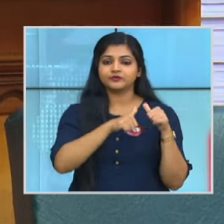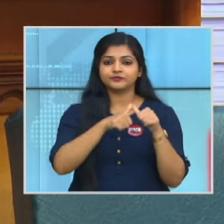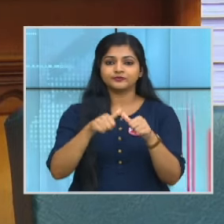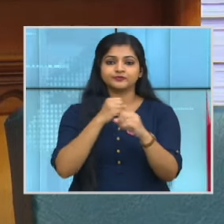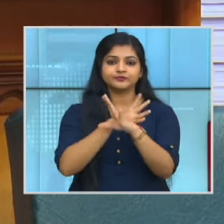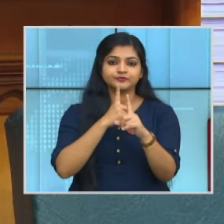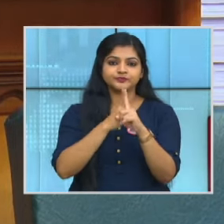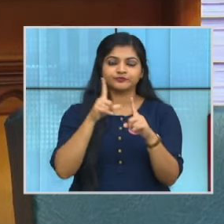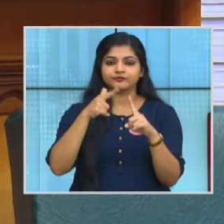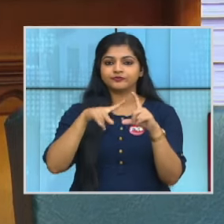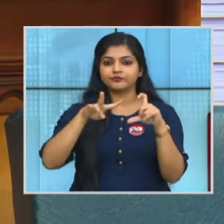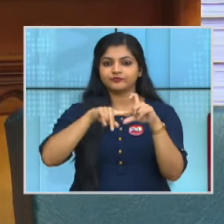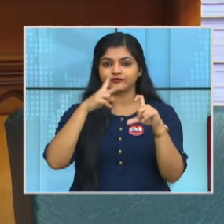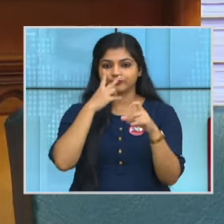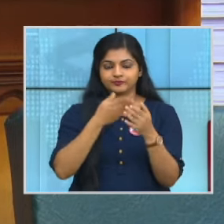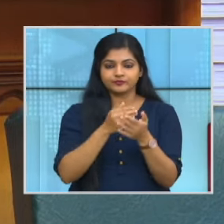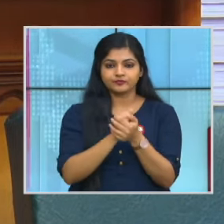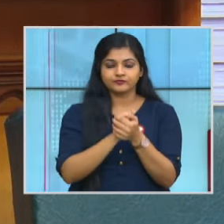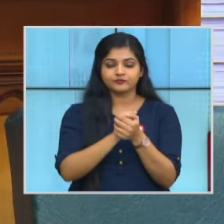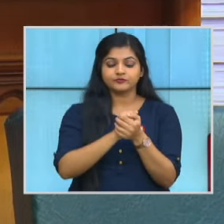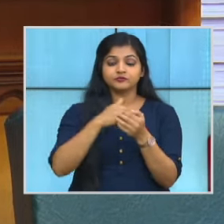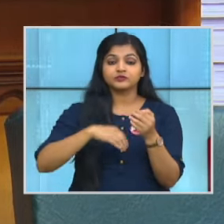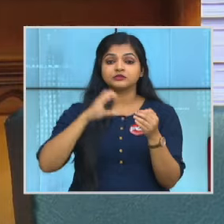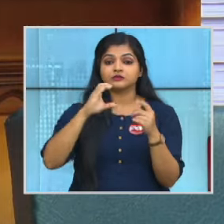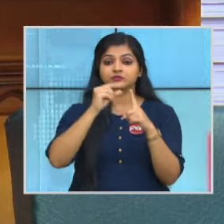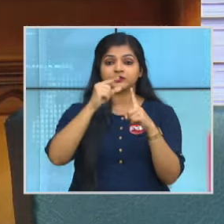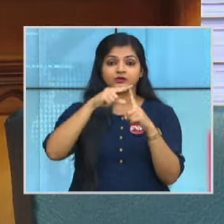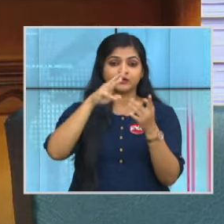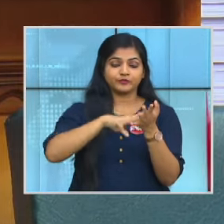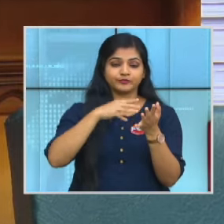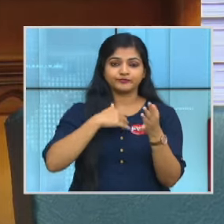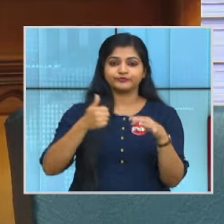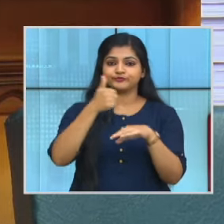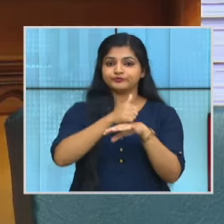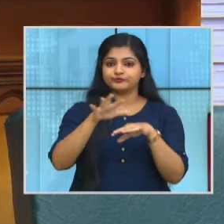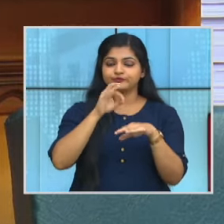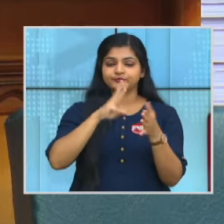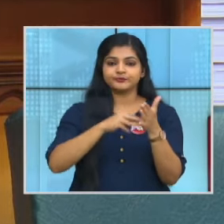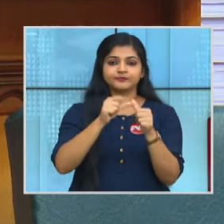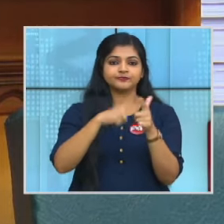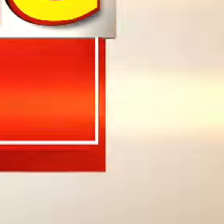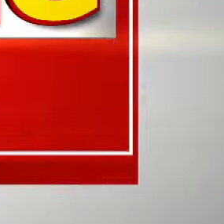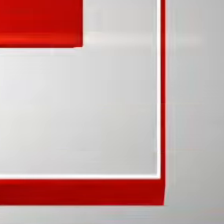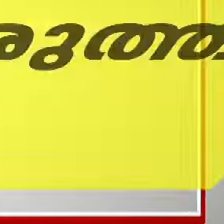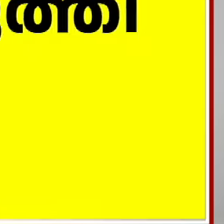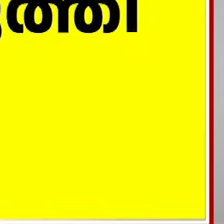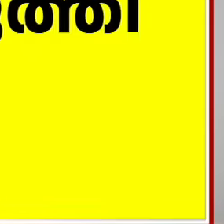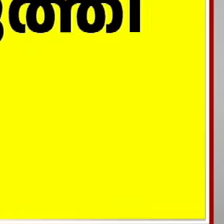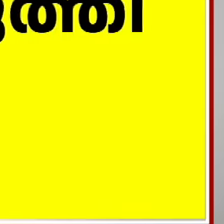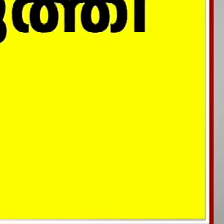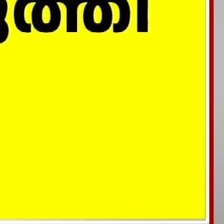ഞാനിപ്പോൾ ഇടതുപക്ഷമാണ്, CPM-ന്റെ ആണ് എന്നെ ഇവിടെ മേയറാക്കിയിട്ടുള്ളത്. അത്